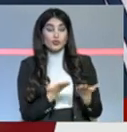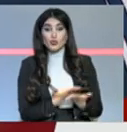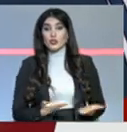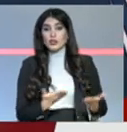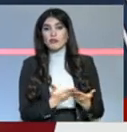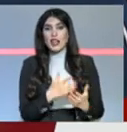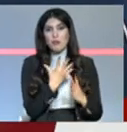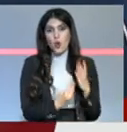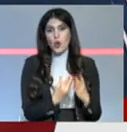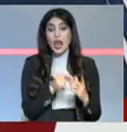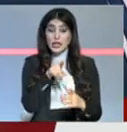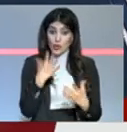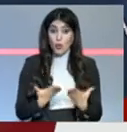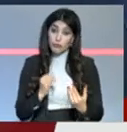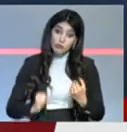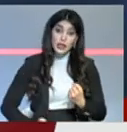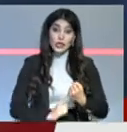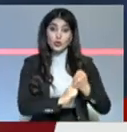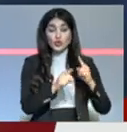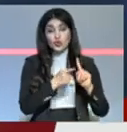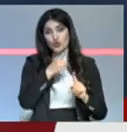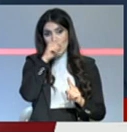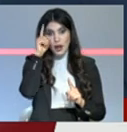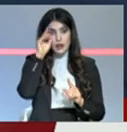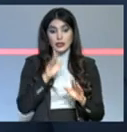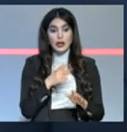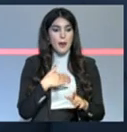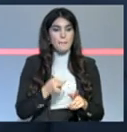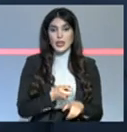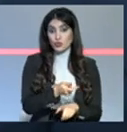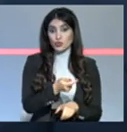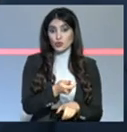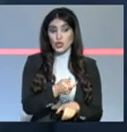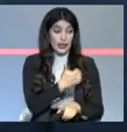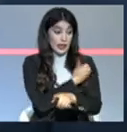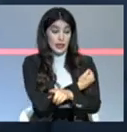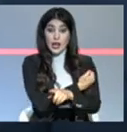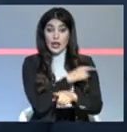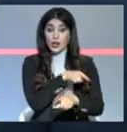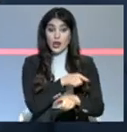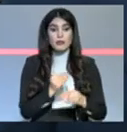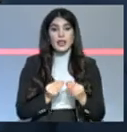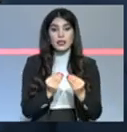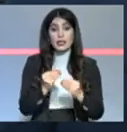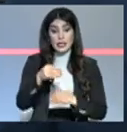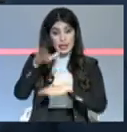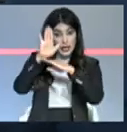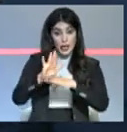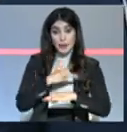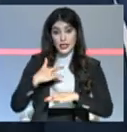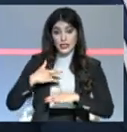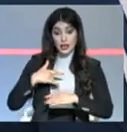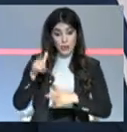وبقدره في حاشيه مع بعضهم متوازيين التلقيح اللي يعطي سلامه الناس